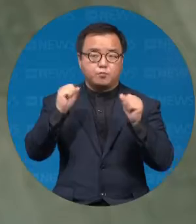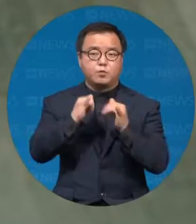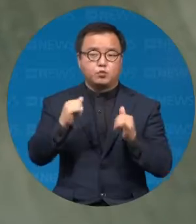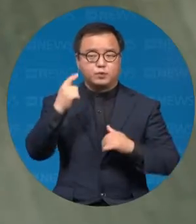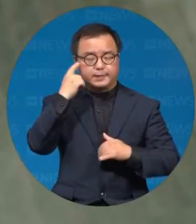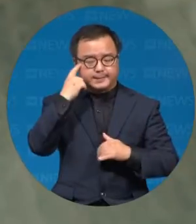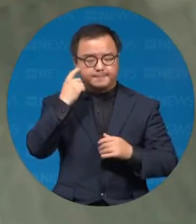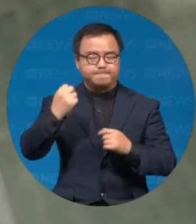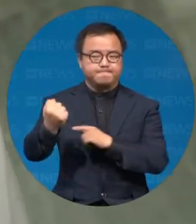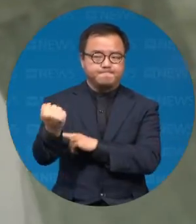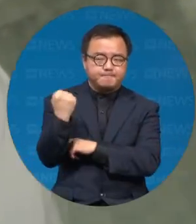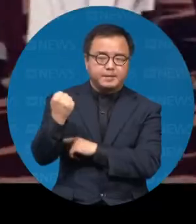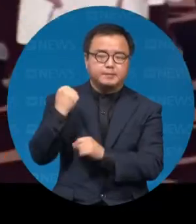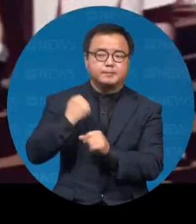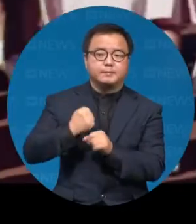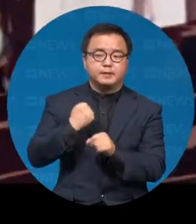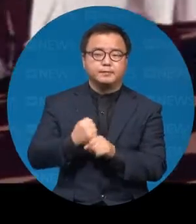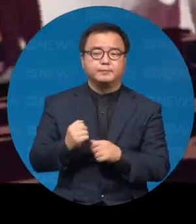높여줍니다.